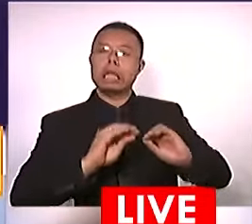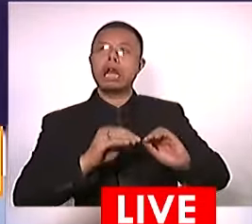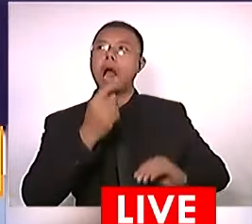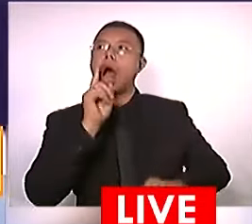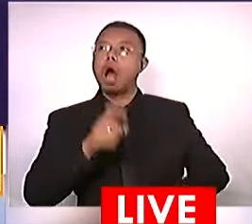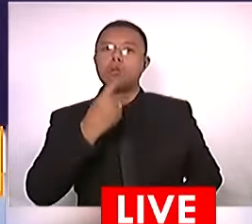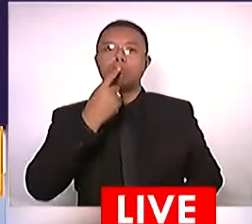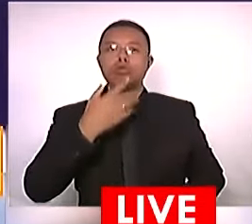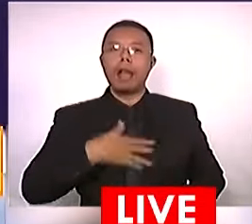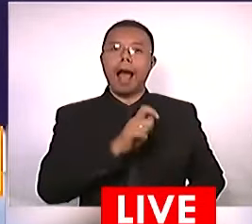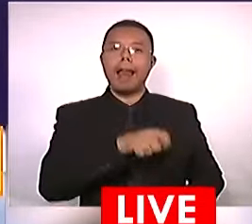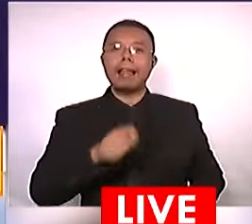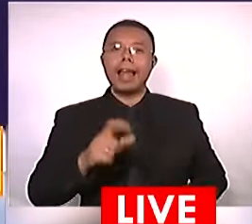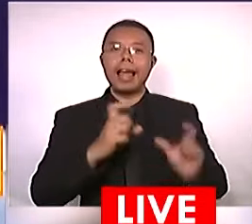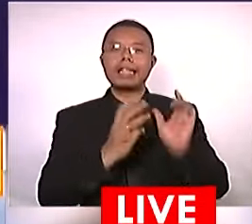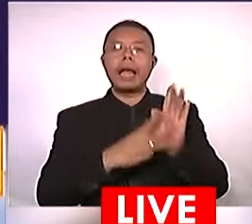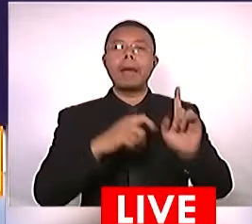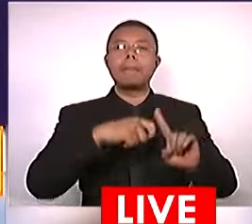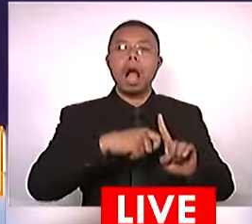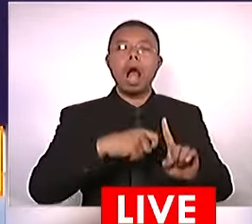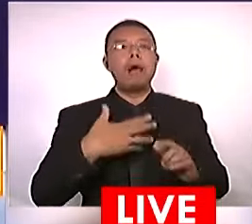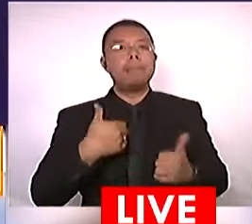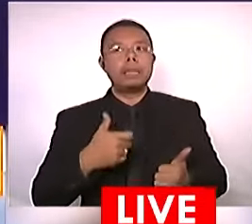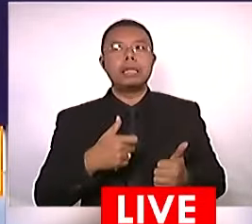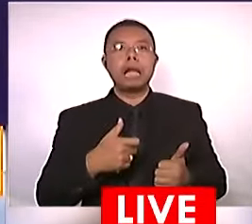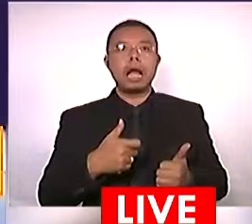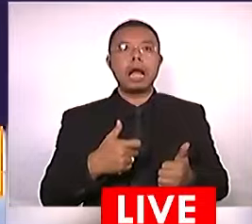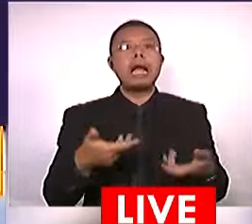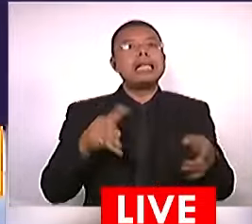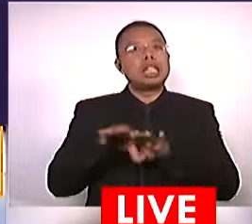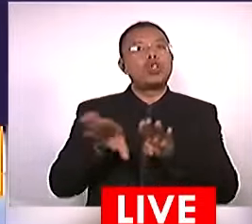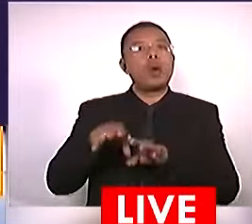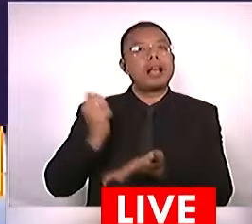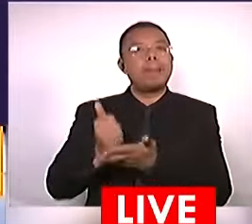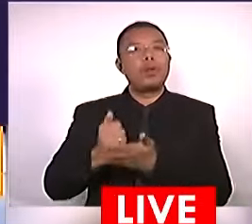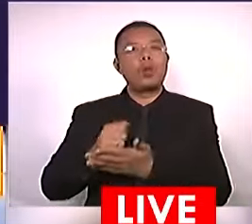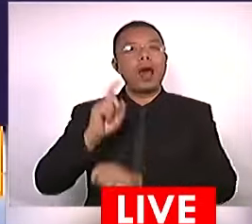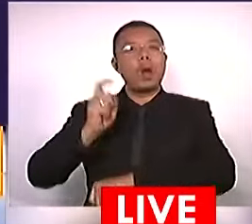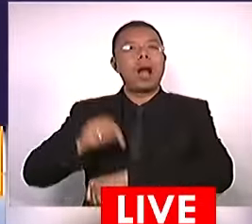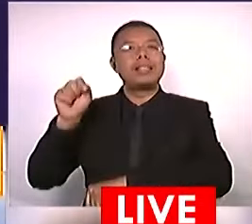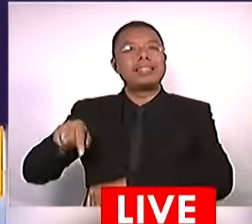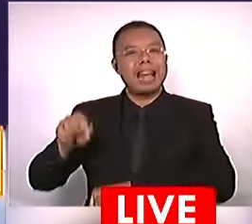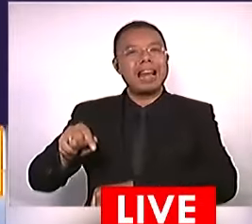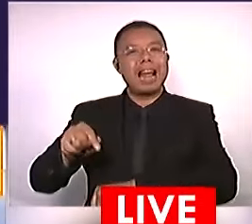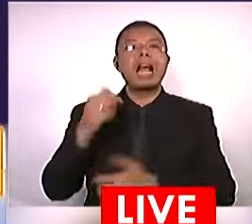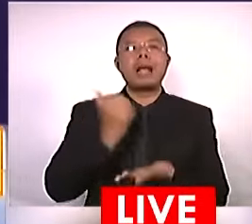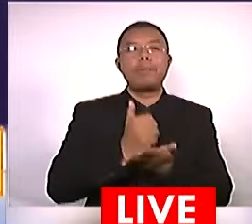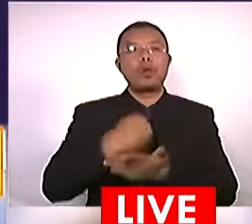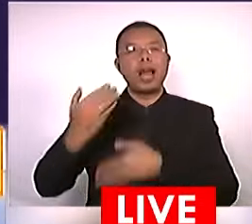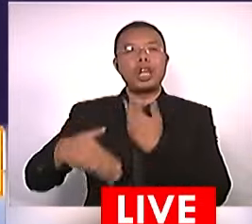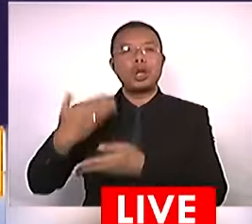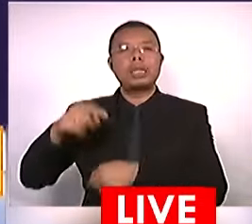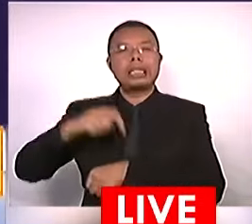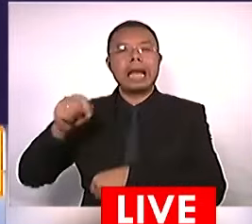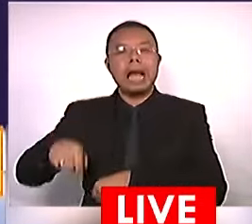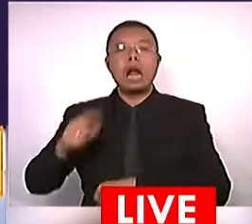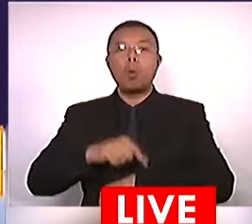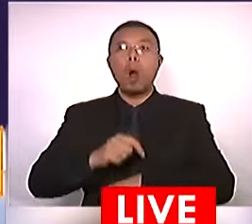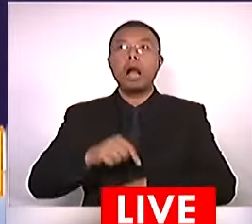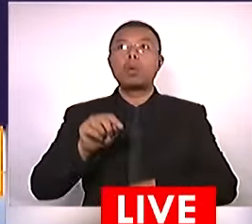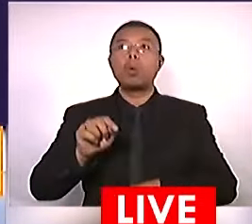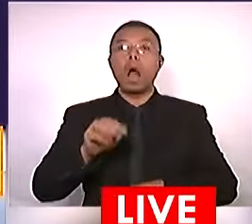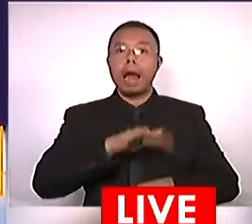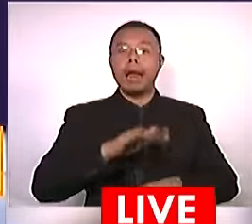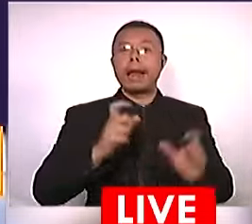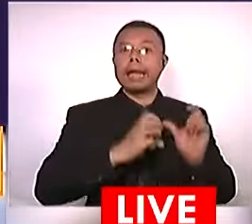alat-alat yang ada di SMK itu bisa memenuhi kebutuhan zaman kebutuhan industri sehingga ketika anak SMK